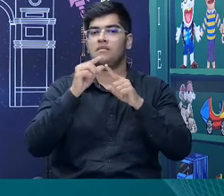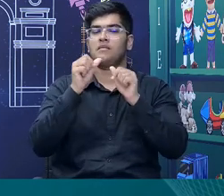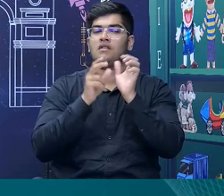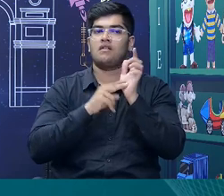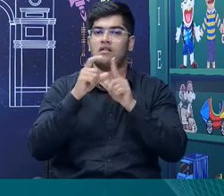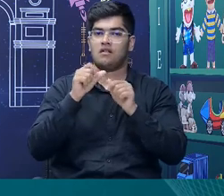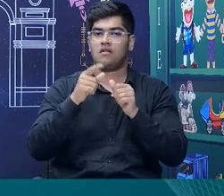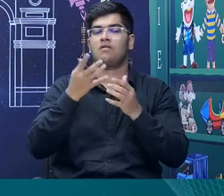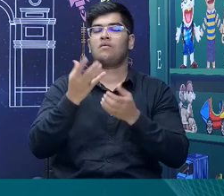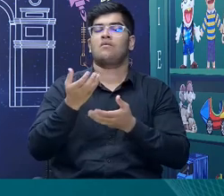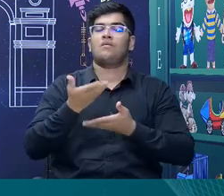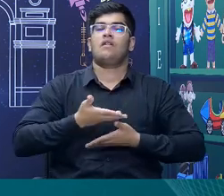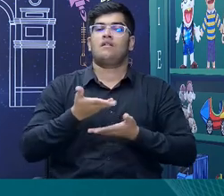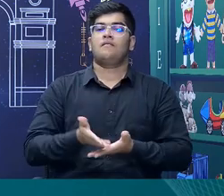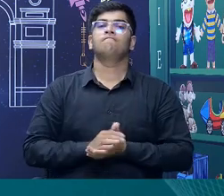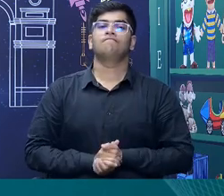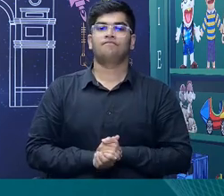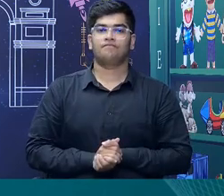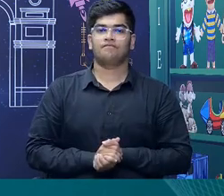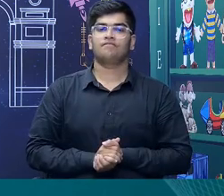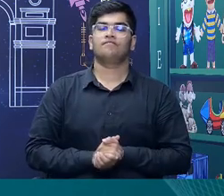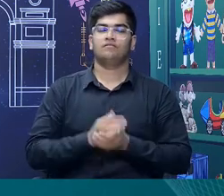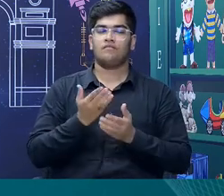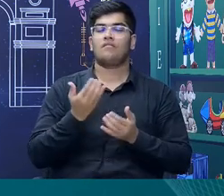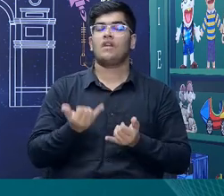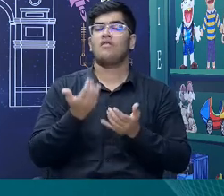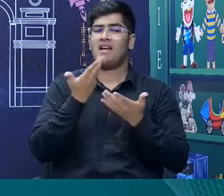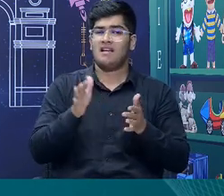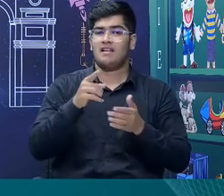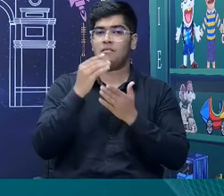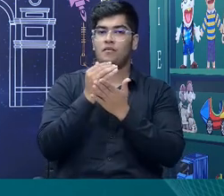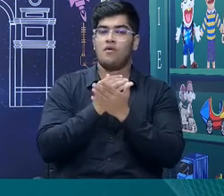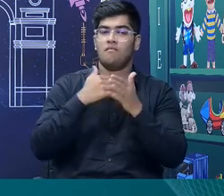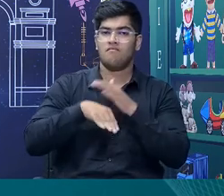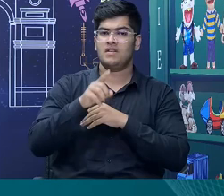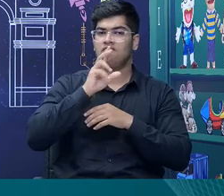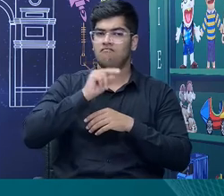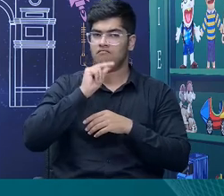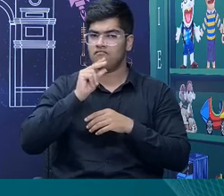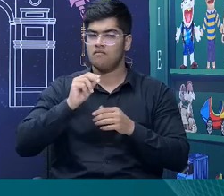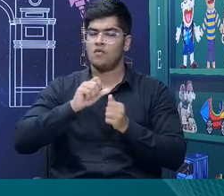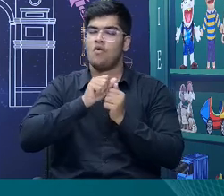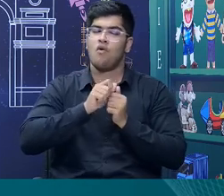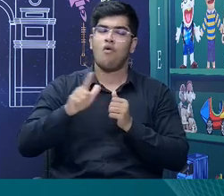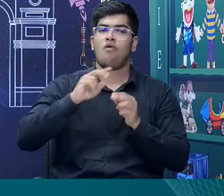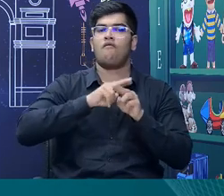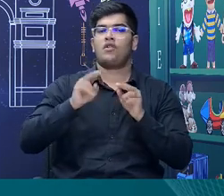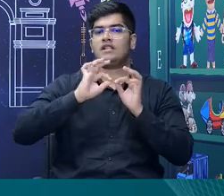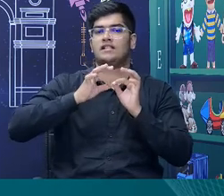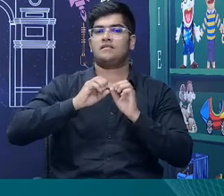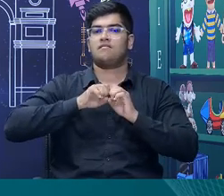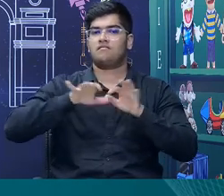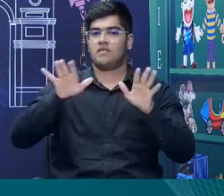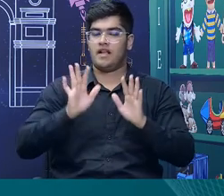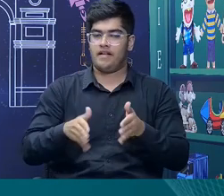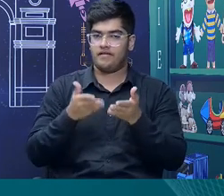की आपका बेहद स्वागत है यहां पर अनिकेत आपको हर एक शब्द जिसकी भी यहां चर्चा होगी उसे साइन लैंग्वेज ट्रांसलेट